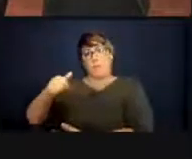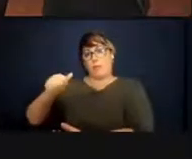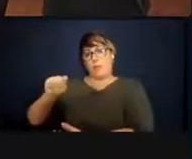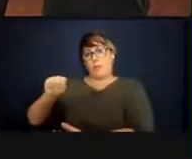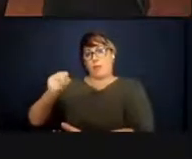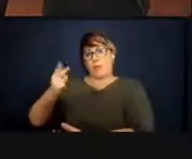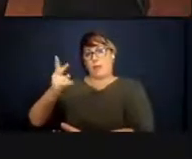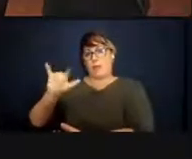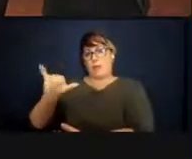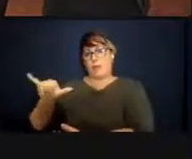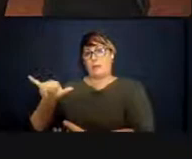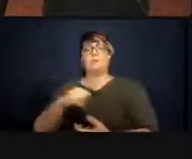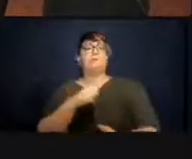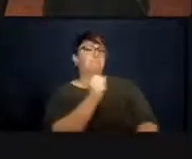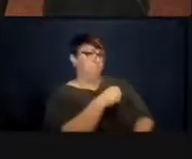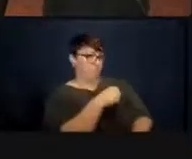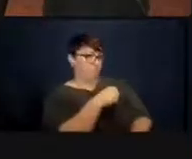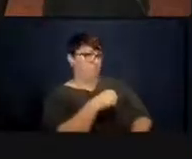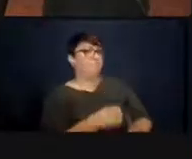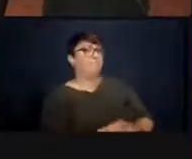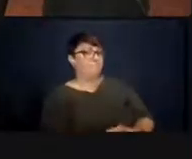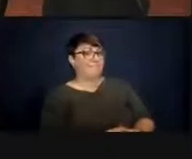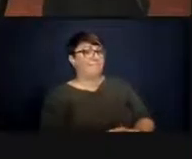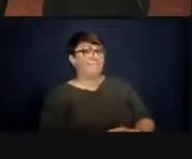Yes, there will be. Ndiyo,